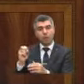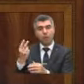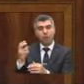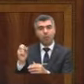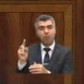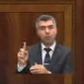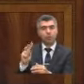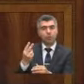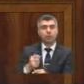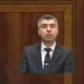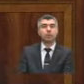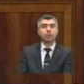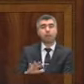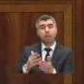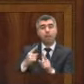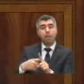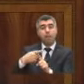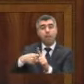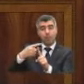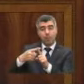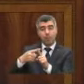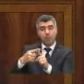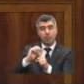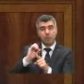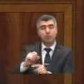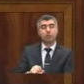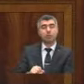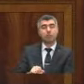2020-2021، أي بزيادة قدرها